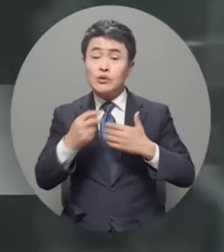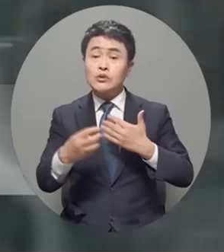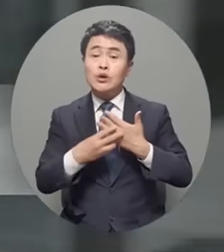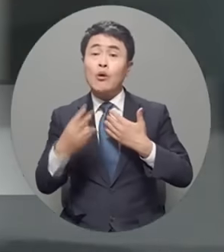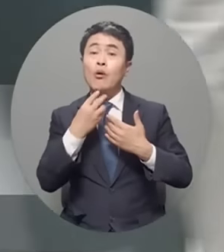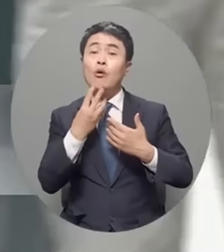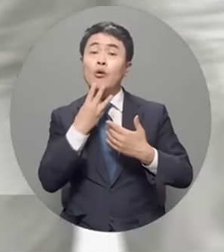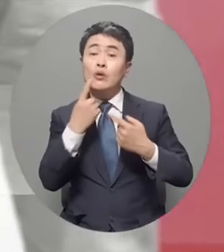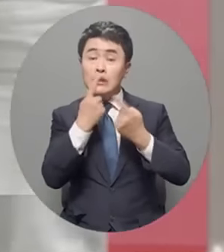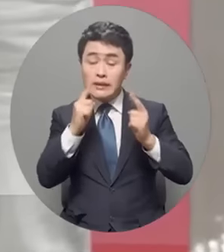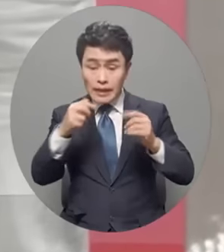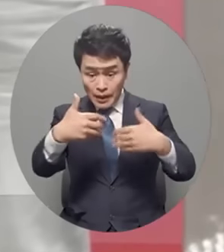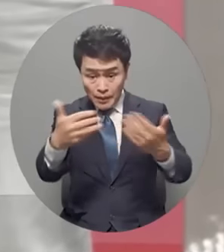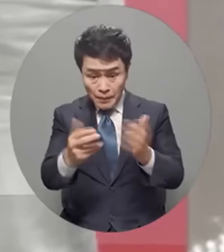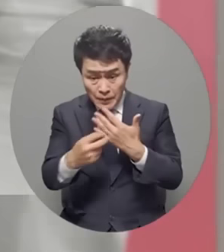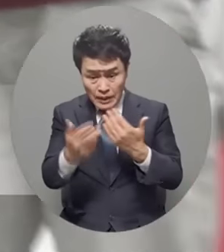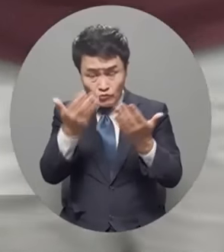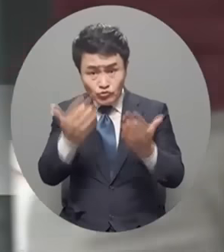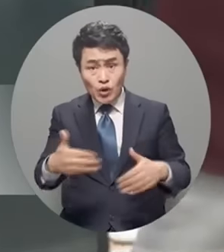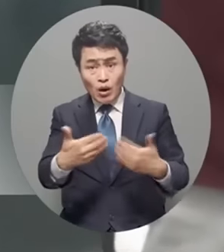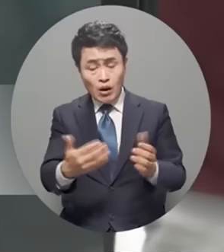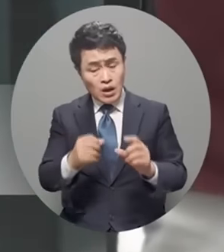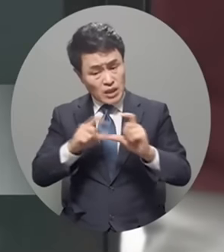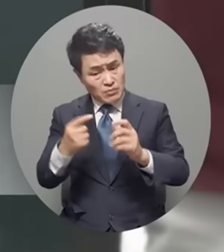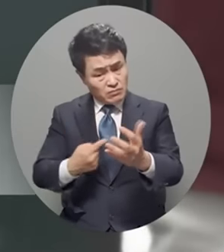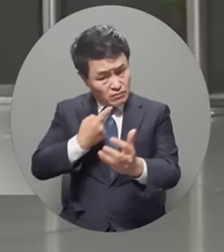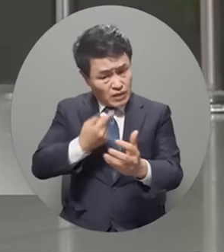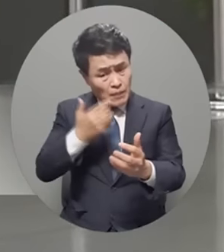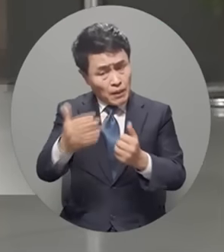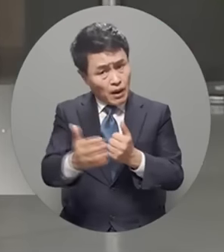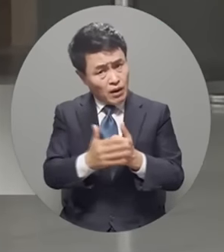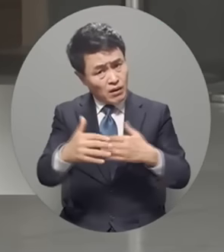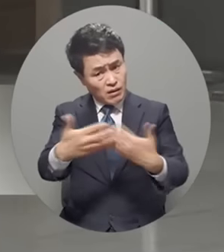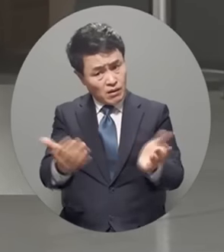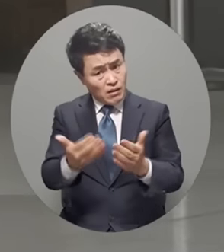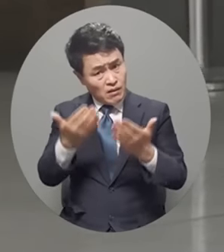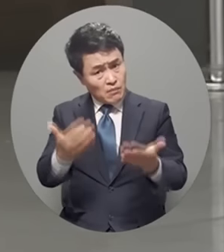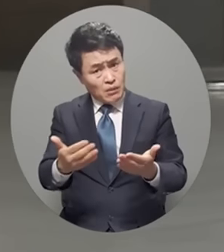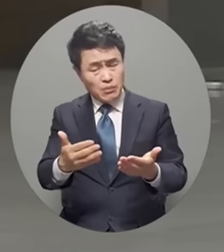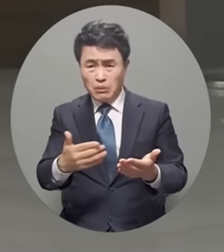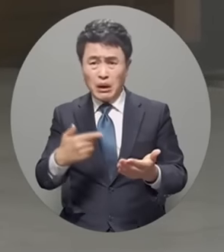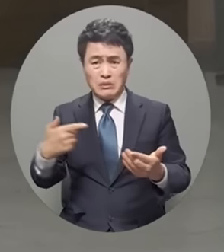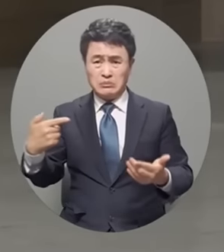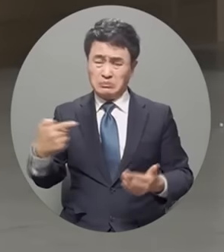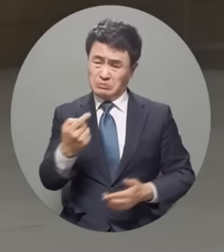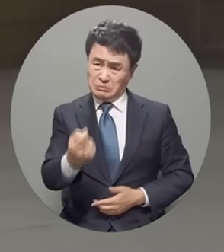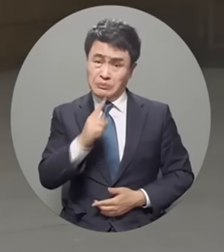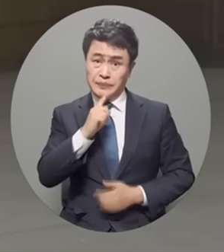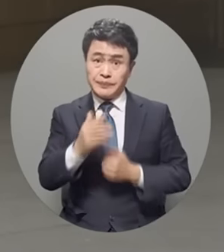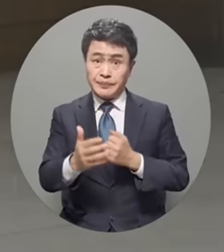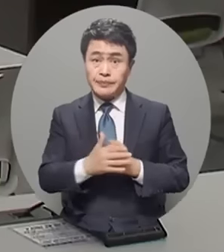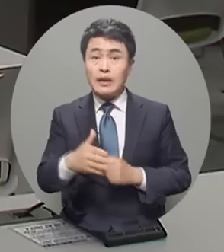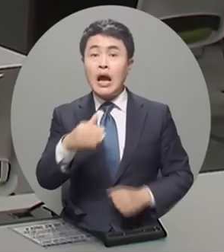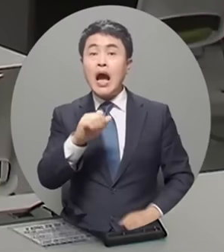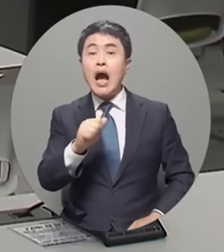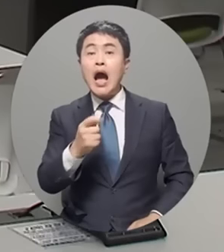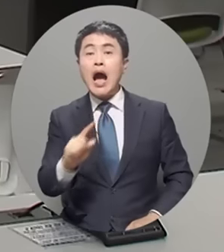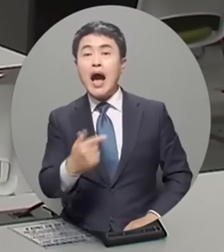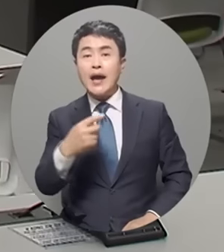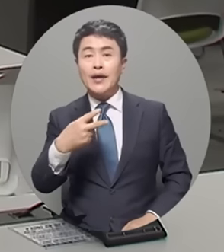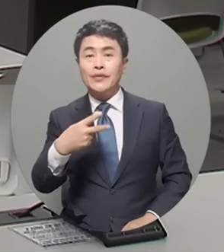의대 교수들이 동참을 선언한 만큼 파급력이 작지 않을 거란 우려도 있습니다. 한덕수 국무총리는